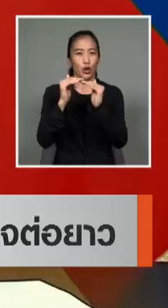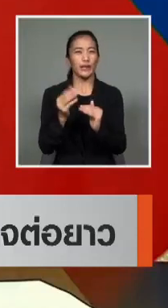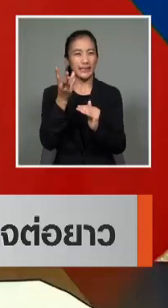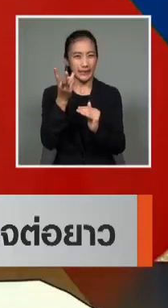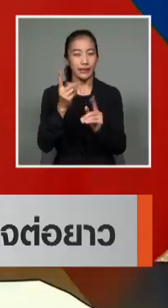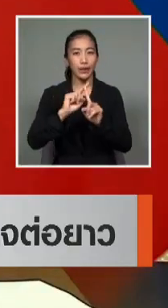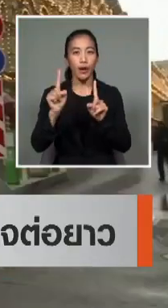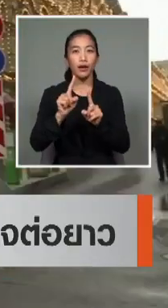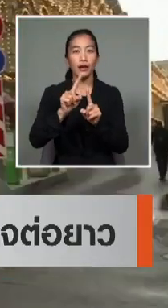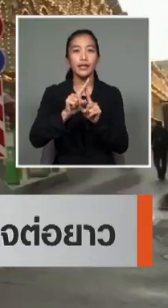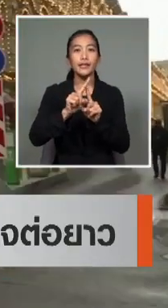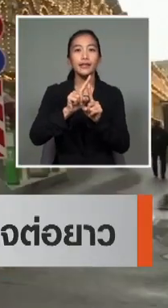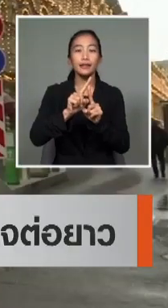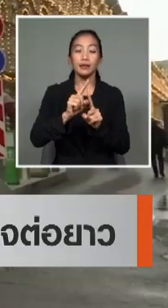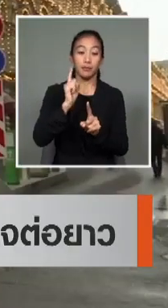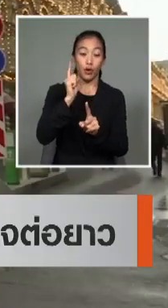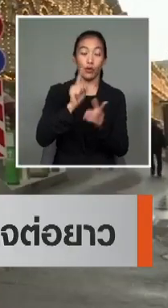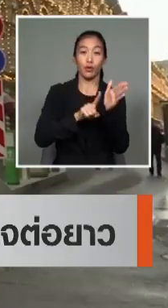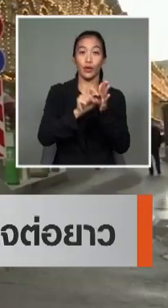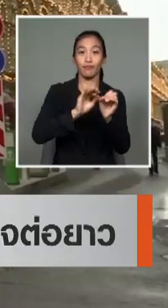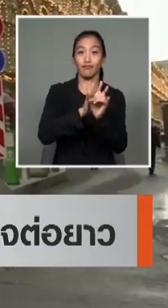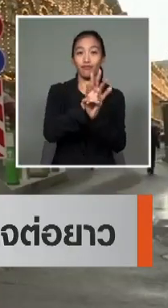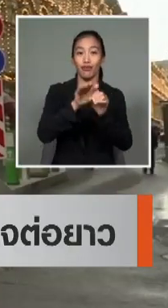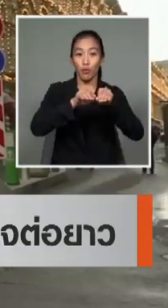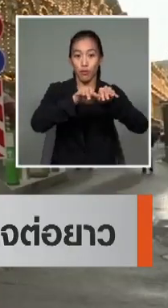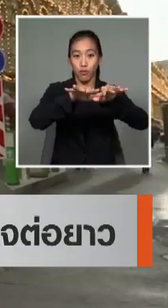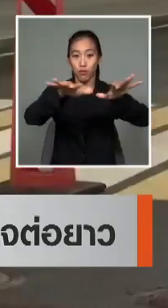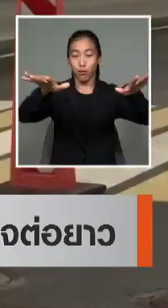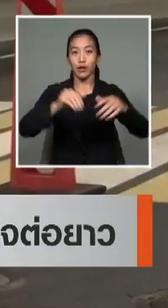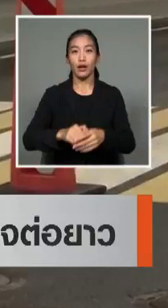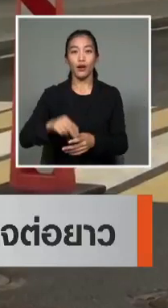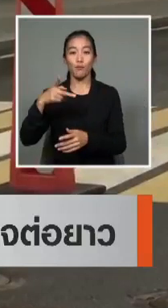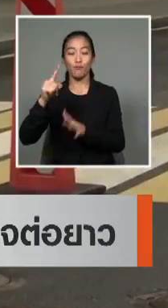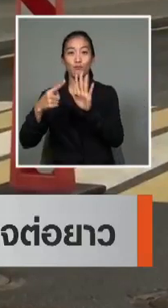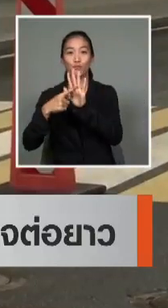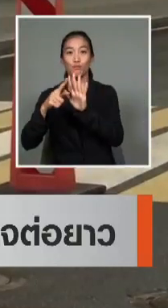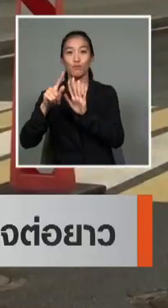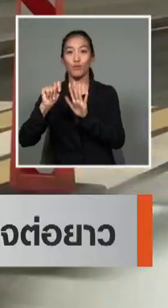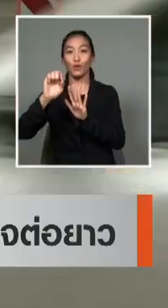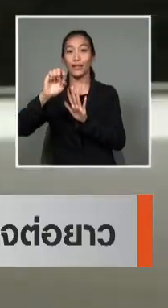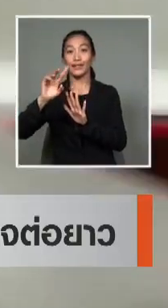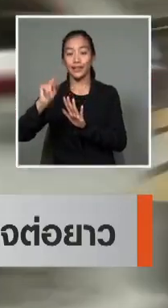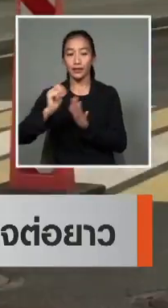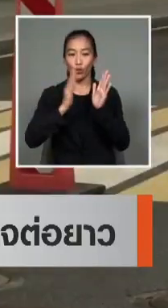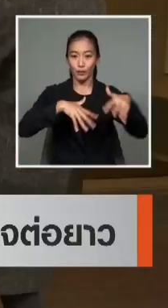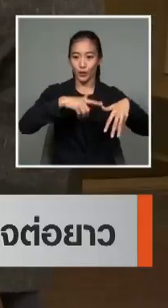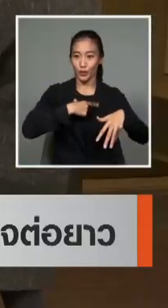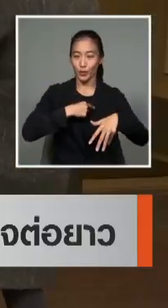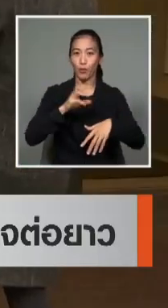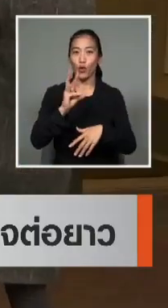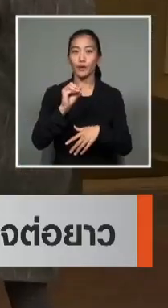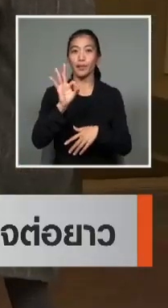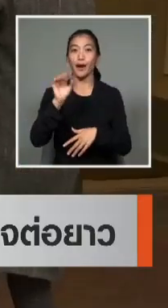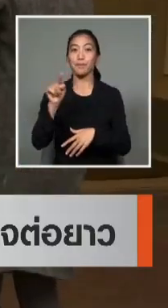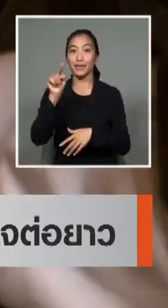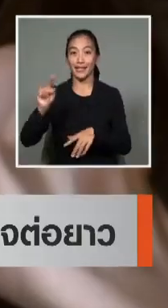คะเพราะว่าก่อนการระบาดของโควิด -19 คะแนนนิยมของปูตินอยู่ที่ 69%ตอนนี้ตกลงมาอยู่ที่ 59% นะคะเพราะฉะนั้นก็ต้อง